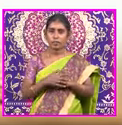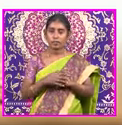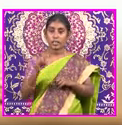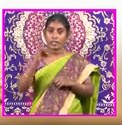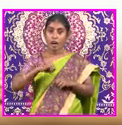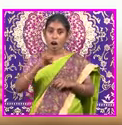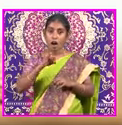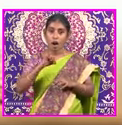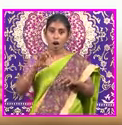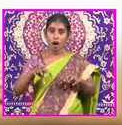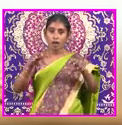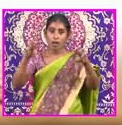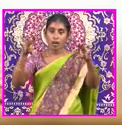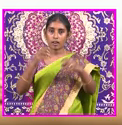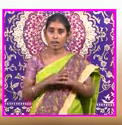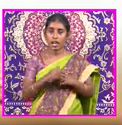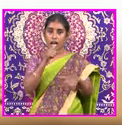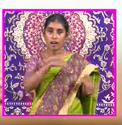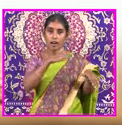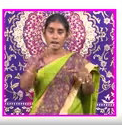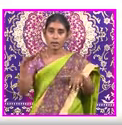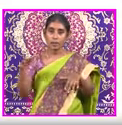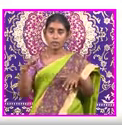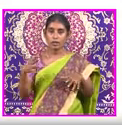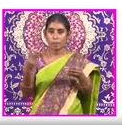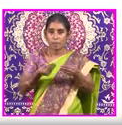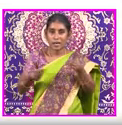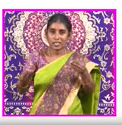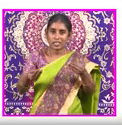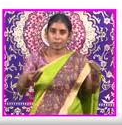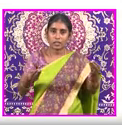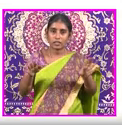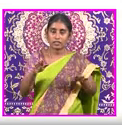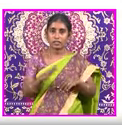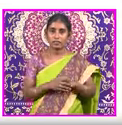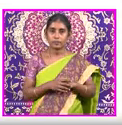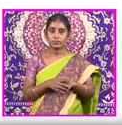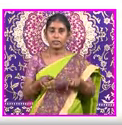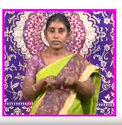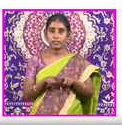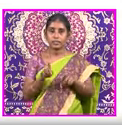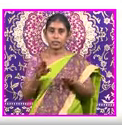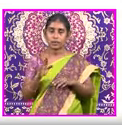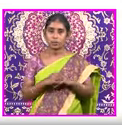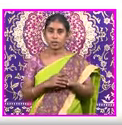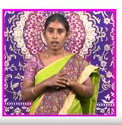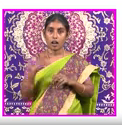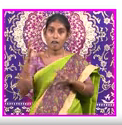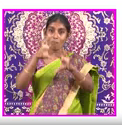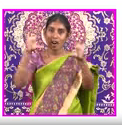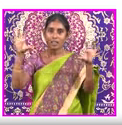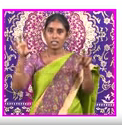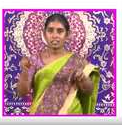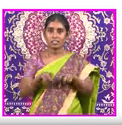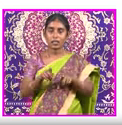மாதிரியான வானிலை நிலவுகிறது. அடுத்ததாக மலைத்தொடர்களின் திசை அமைவு, ஒரு மலைத்தொடரோட